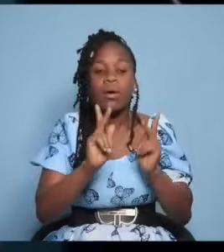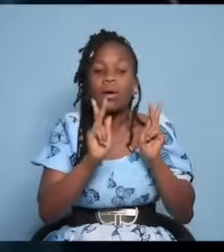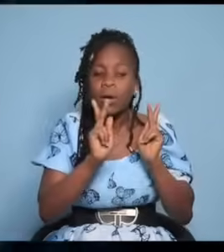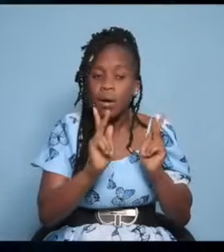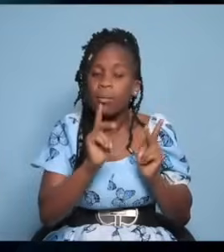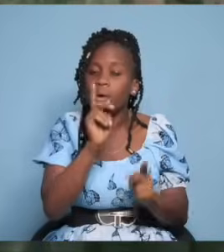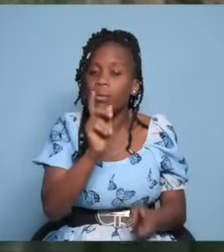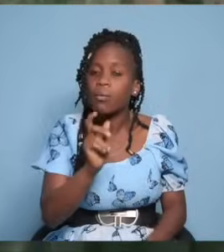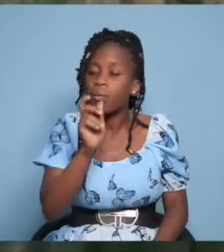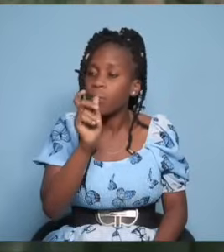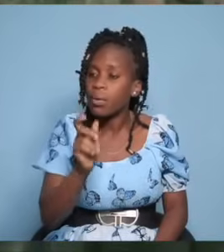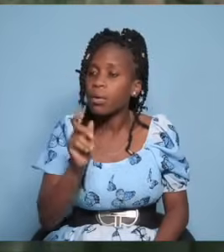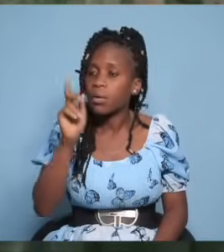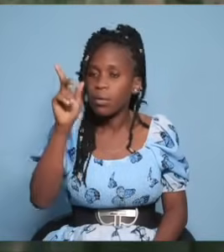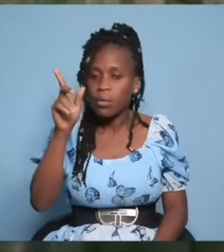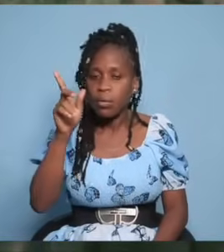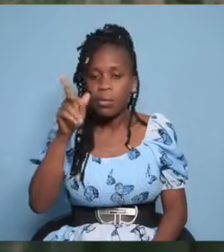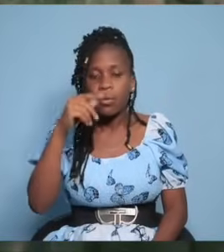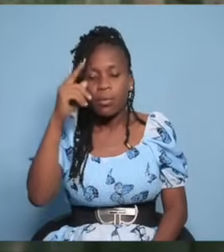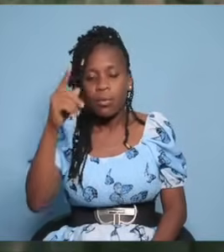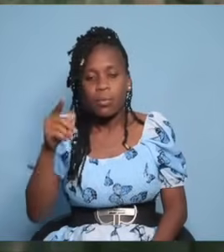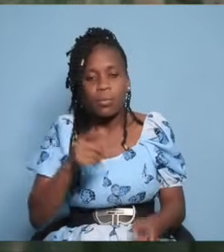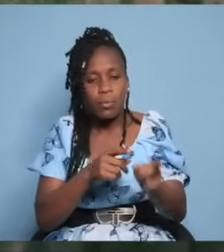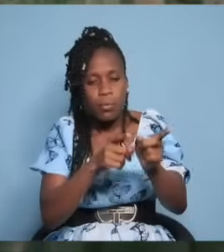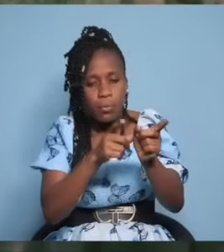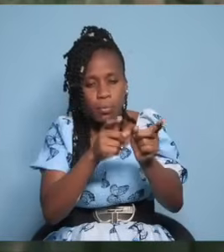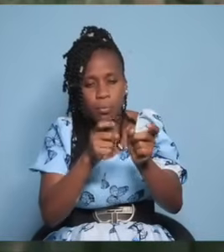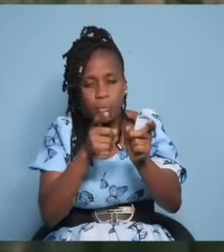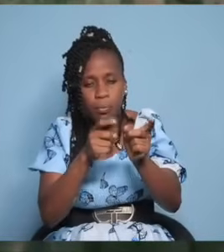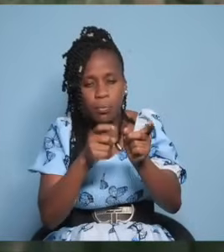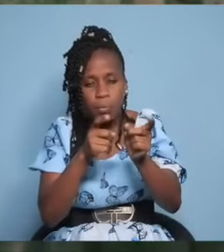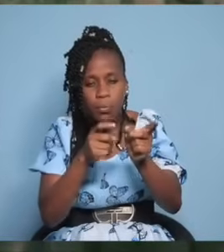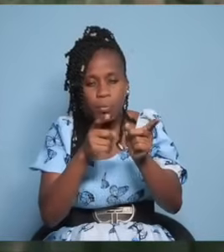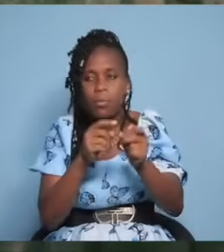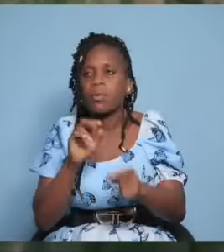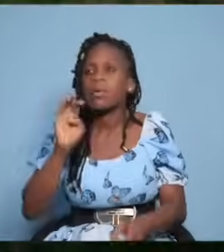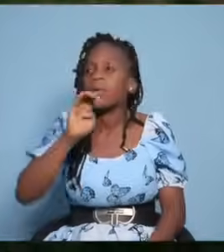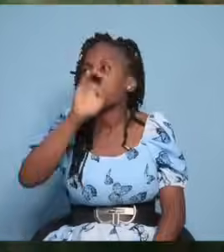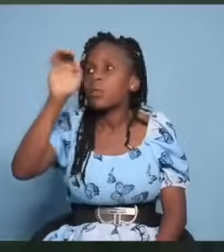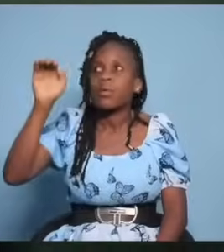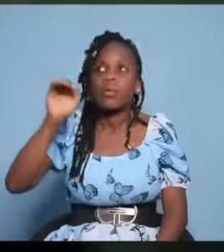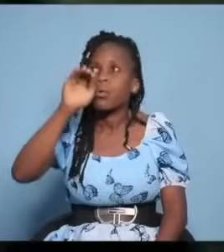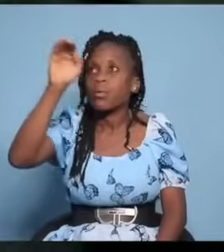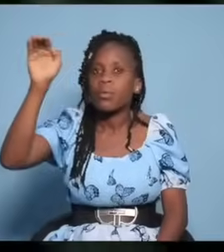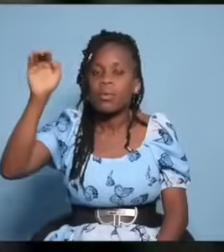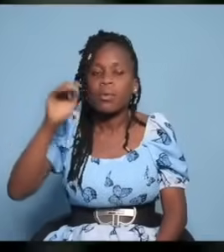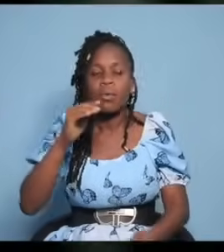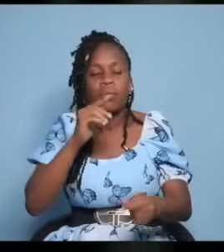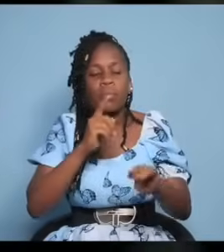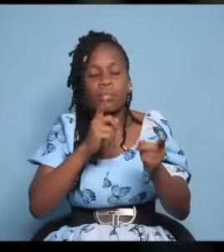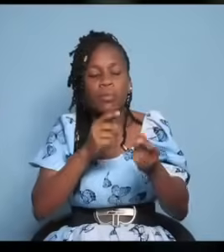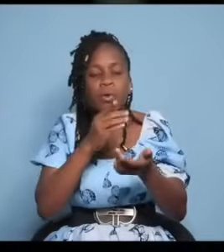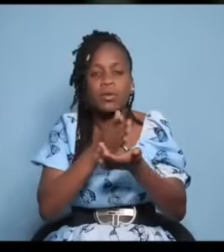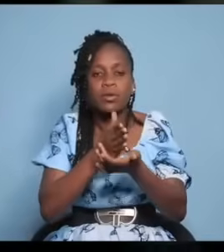vita vya kimstuni na kukwepa mashambulizi ya anga, air strikes, yakipigwa na ndege za kijeshi na vitu vingine. Kwa hiyo